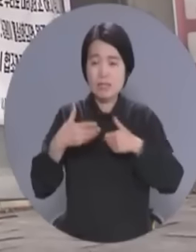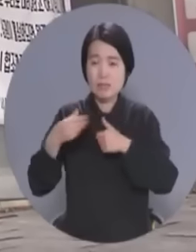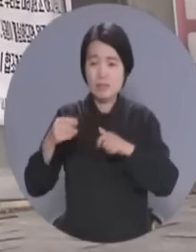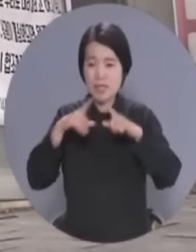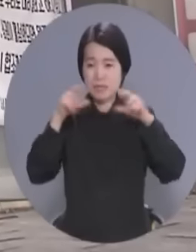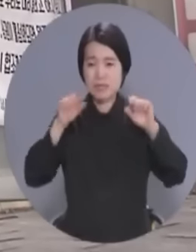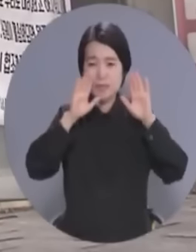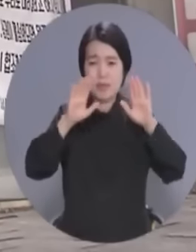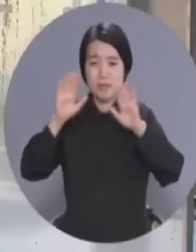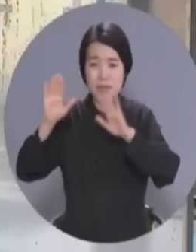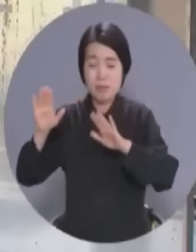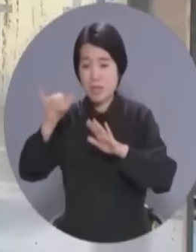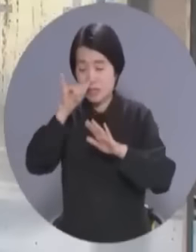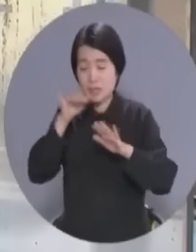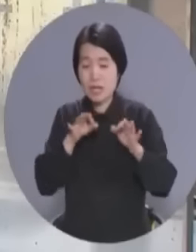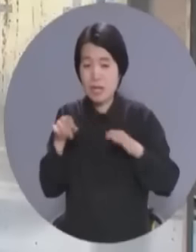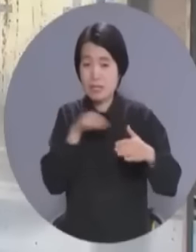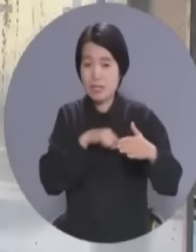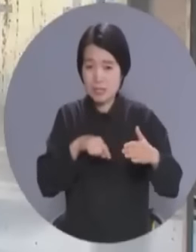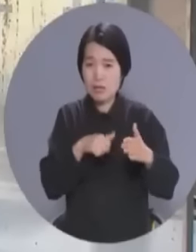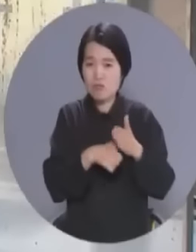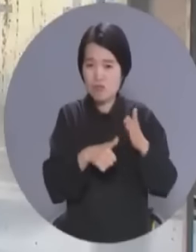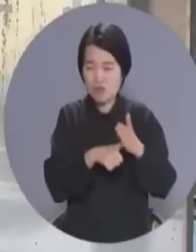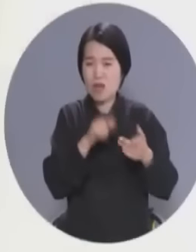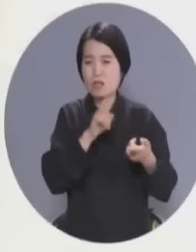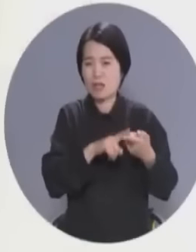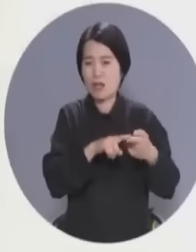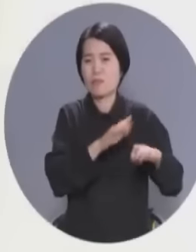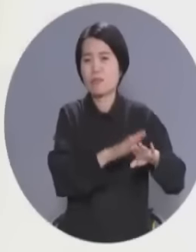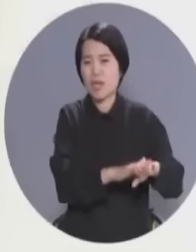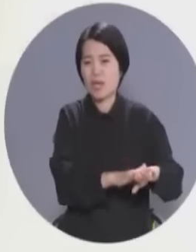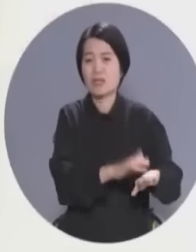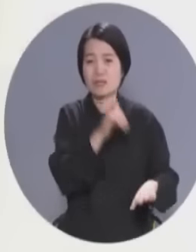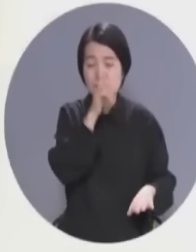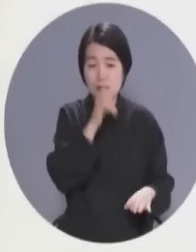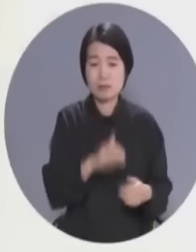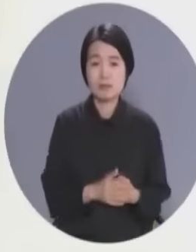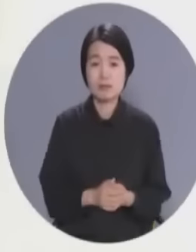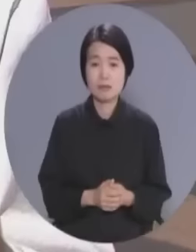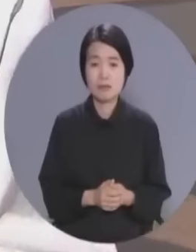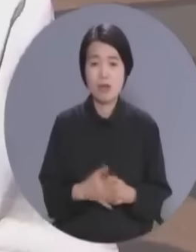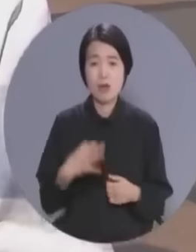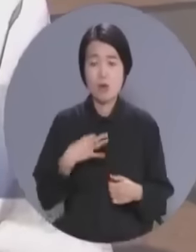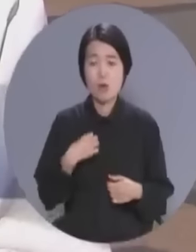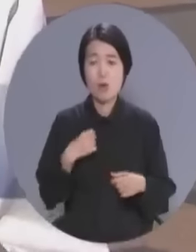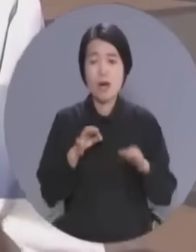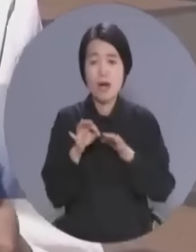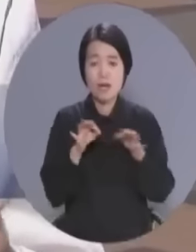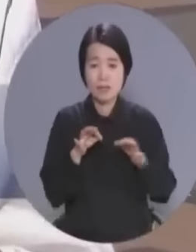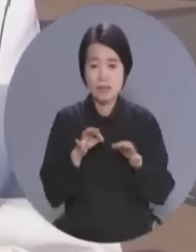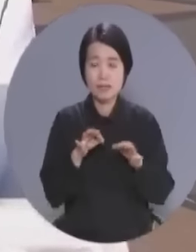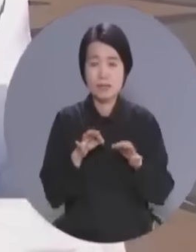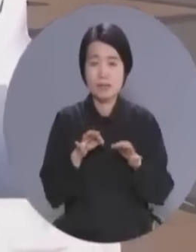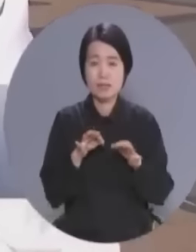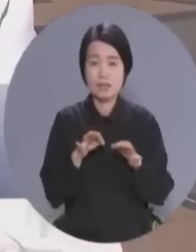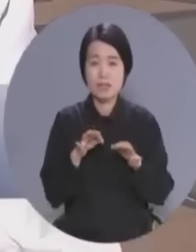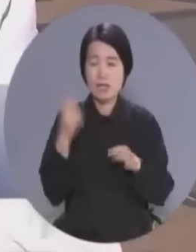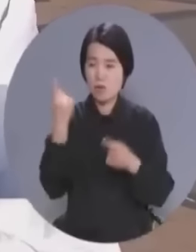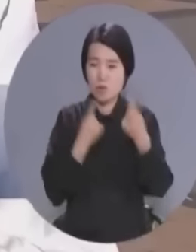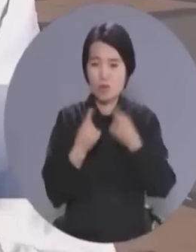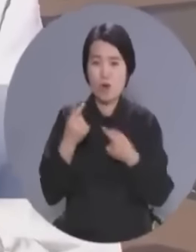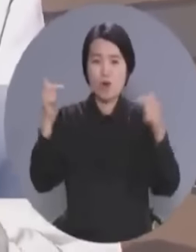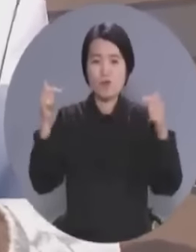있습니다. 가게 안에는 쓰던 집기가 그대로 남았습니다. 옷가게들도 지금 다 하나둘씩 사람들이 발길이